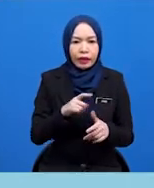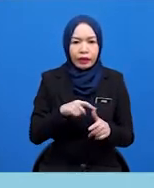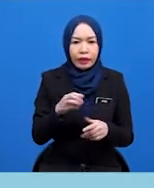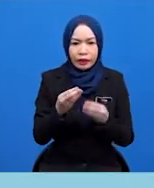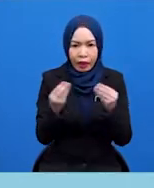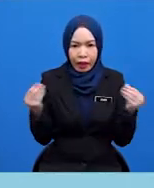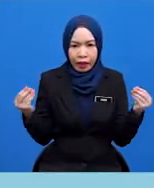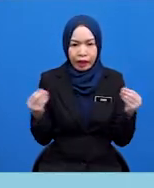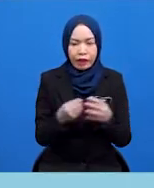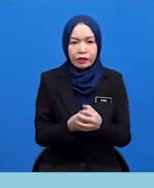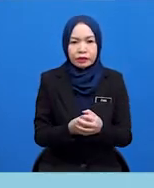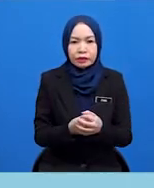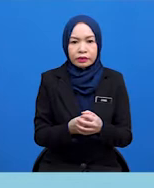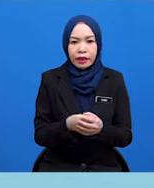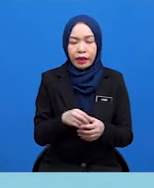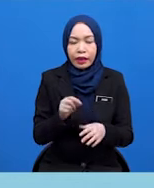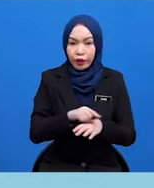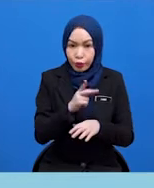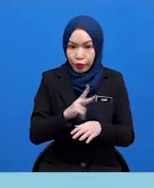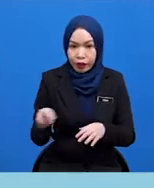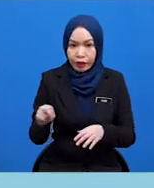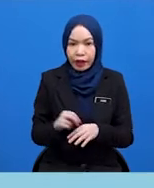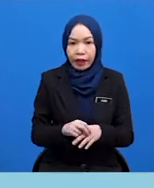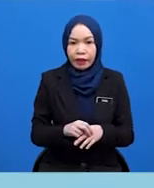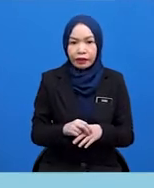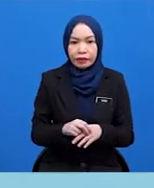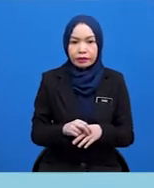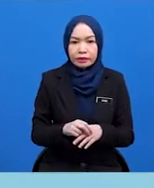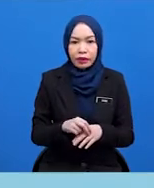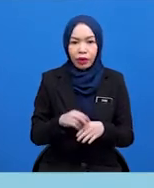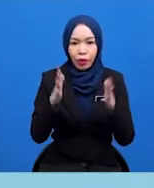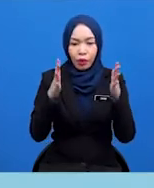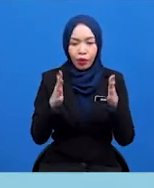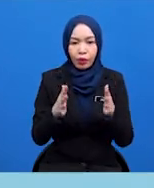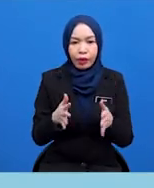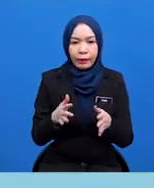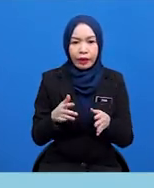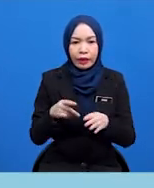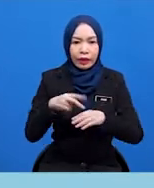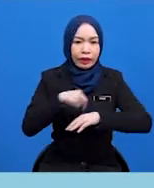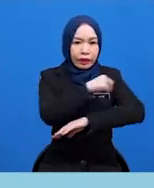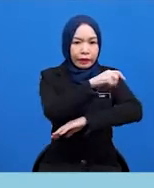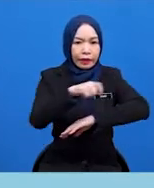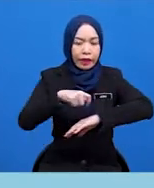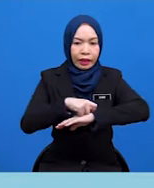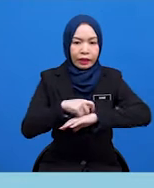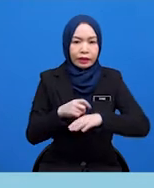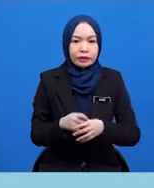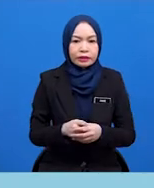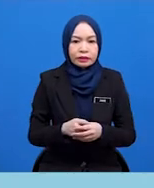baja kimia oleh petani. Penggunaan baja kimia seperti baja nitrogen akan